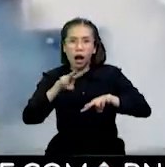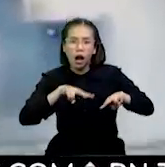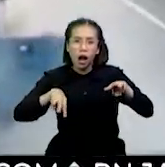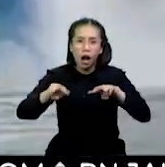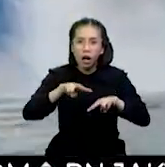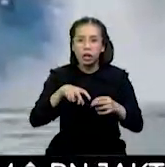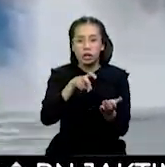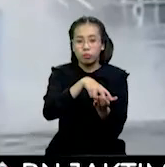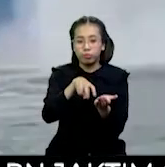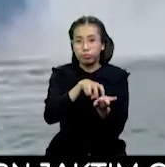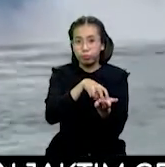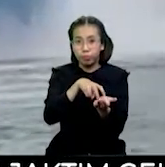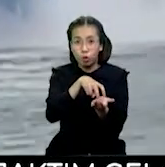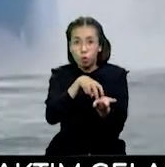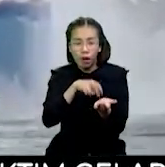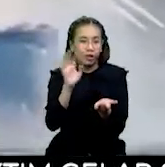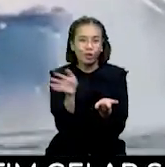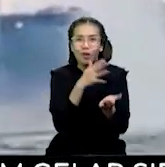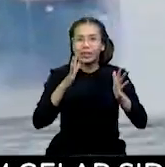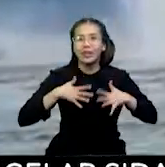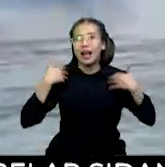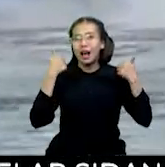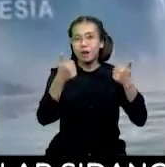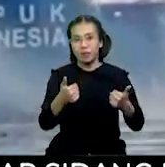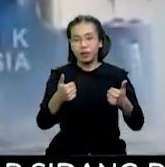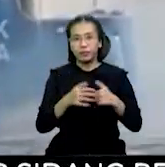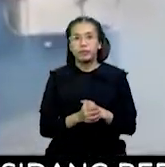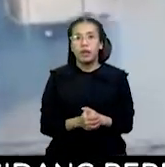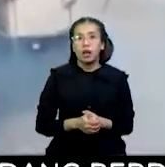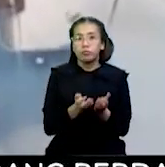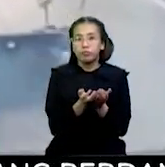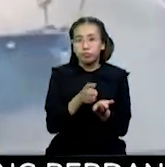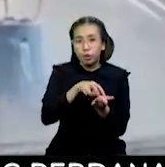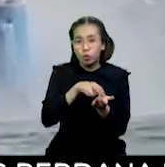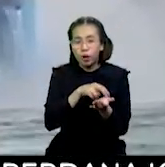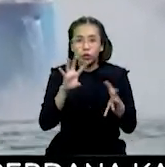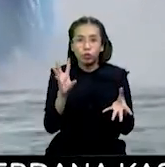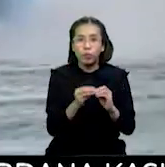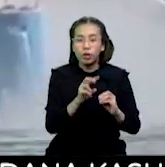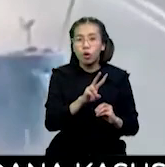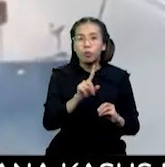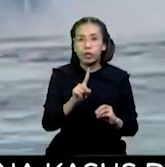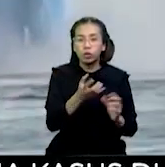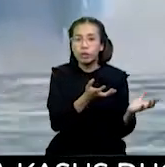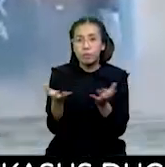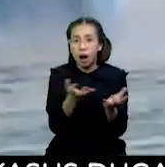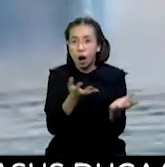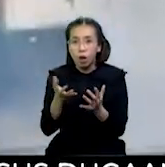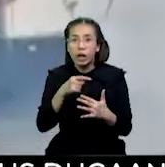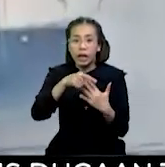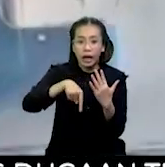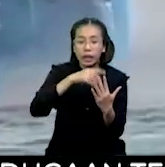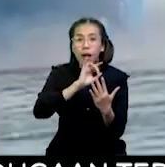mengatakan seluruh ABK berhasil diselamatkan 21.apk kapal telah dievakuasi sementara 5bk masih